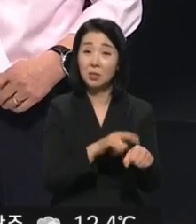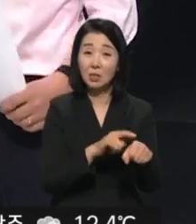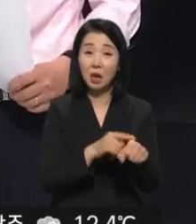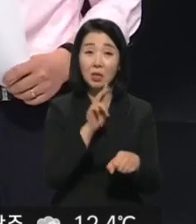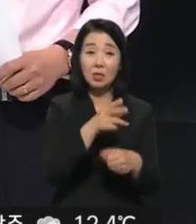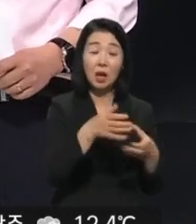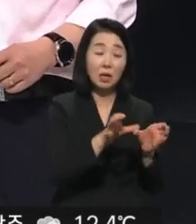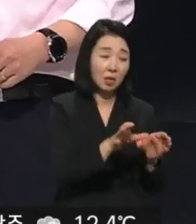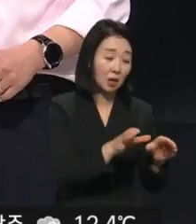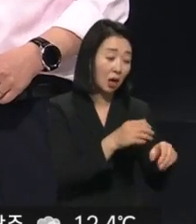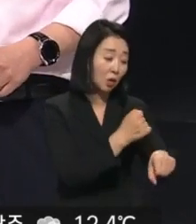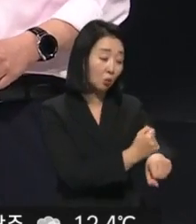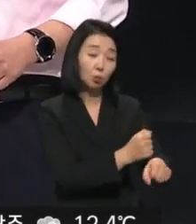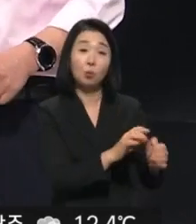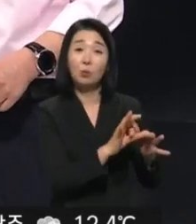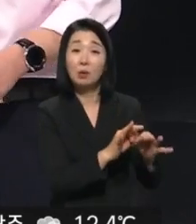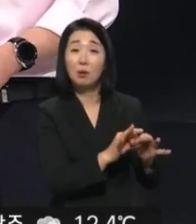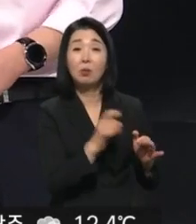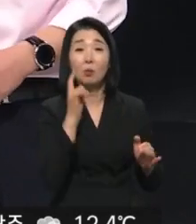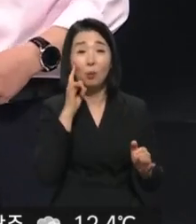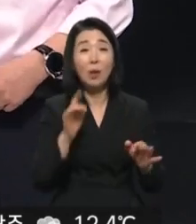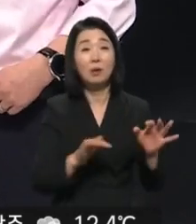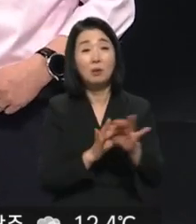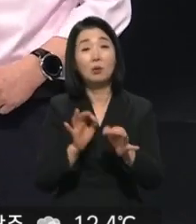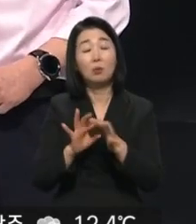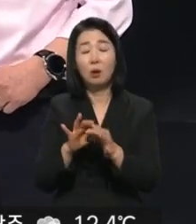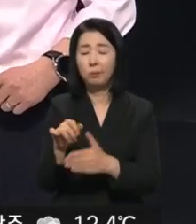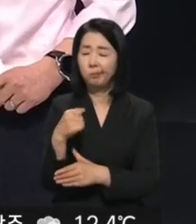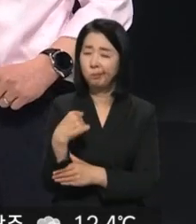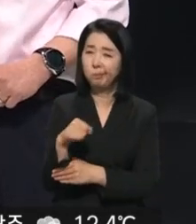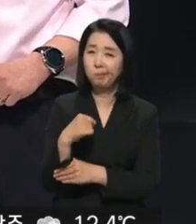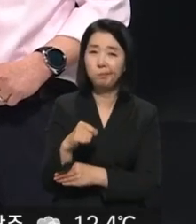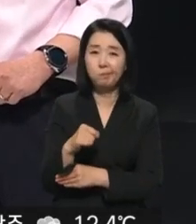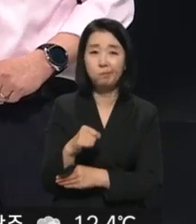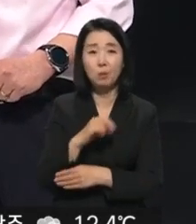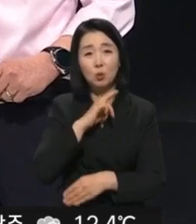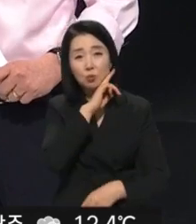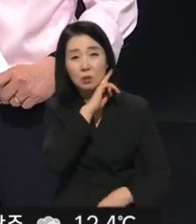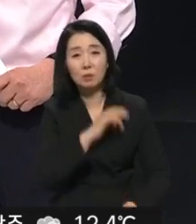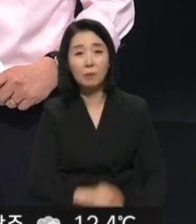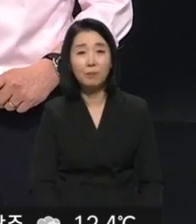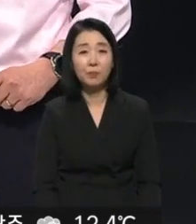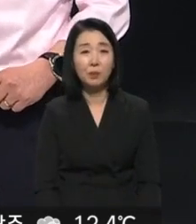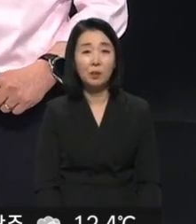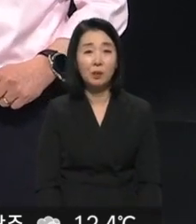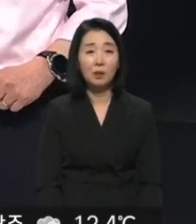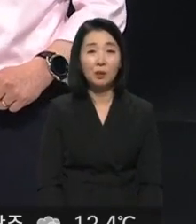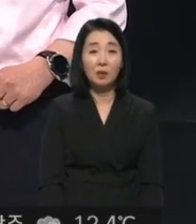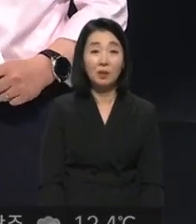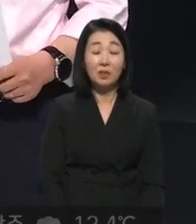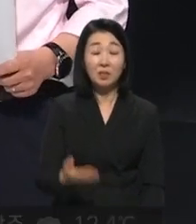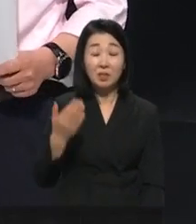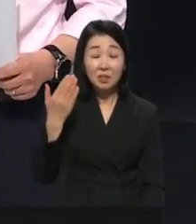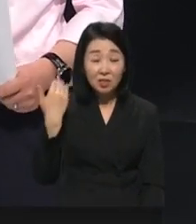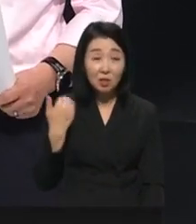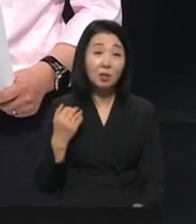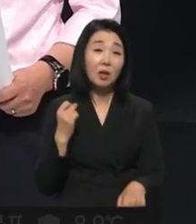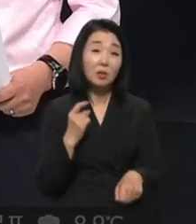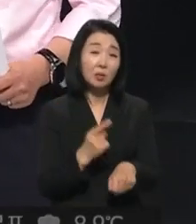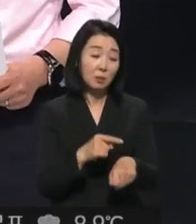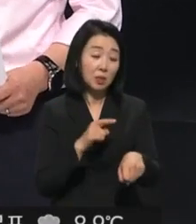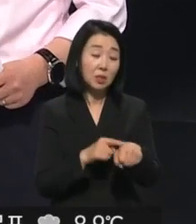야당과 노동계뿐 아니라 경영계도 고개를 갸웃하고 있습니다. 기존에도 탄력 근로제가 실시되고